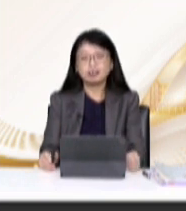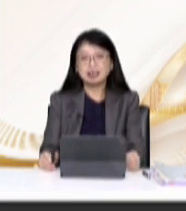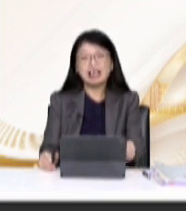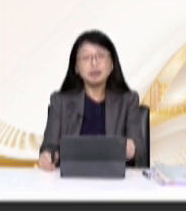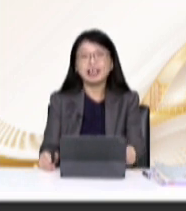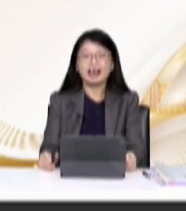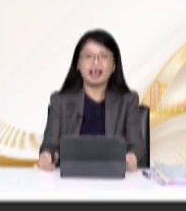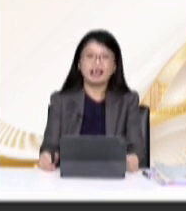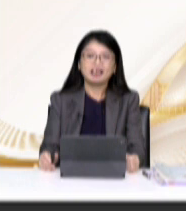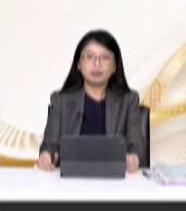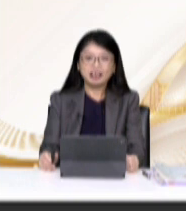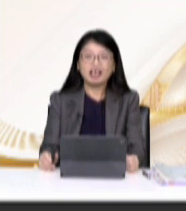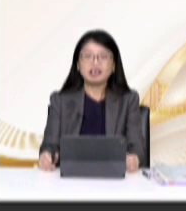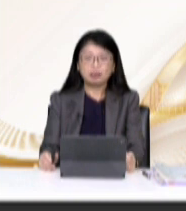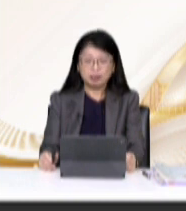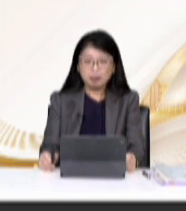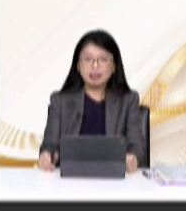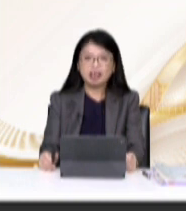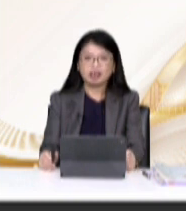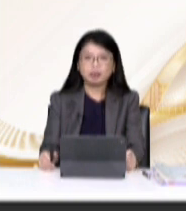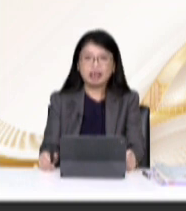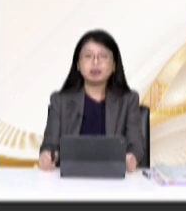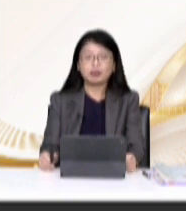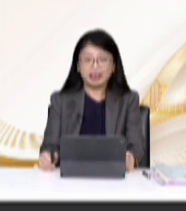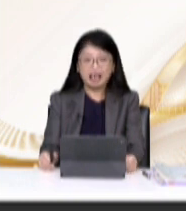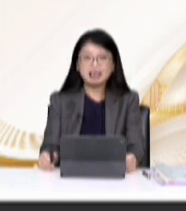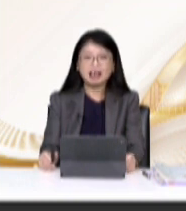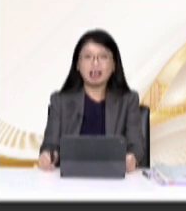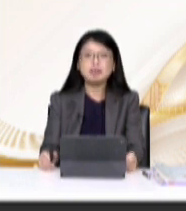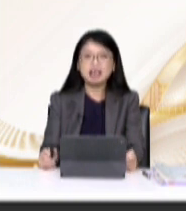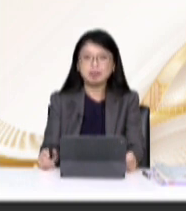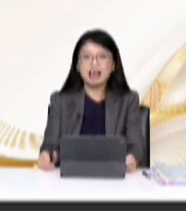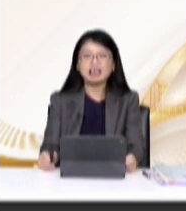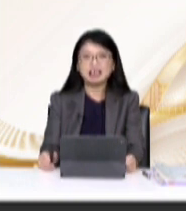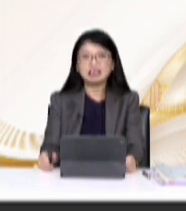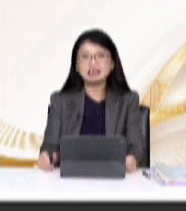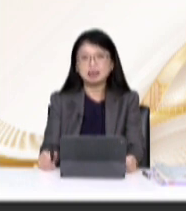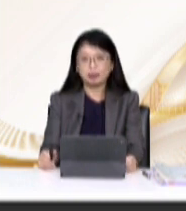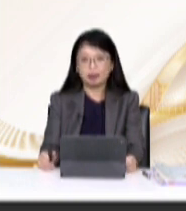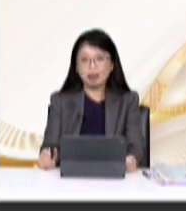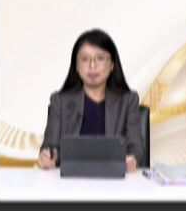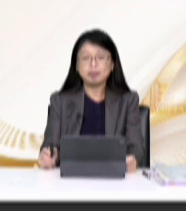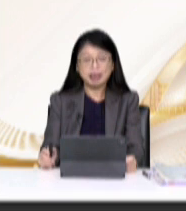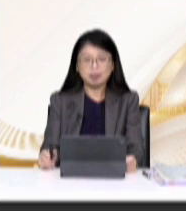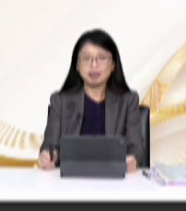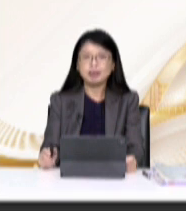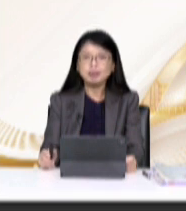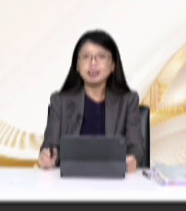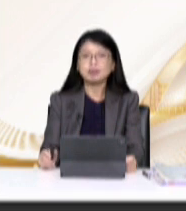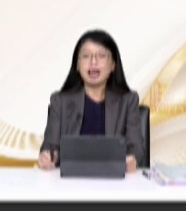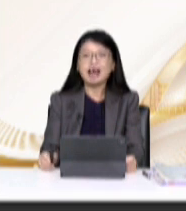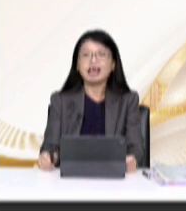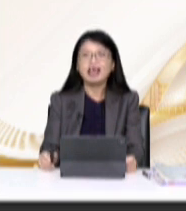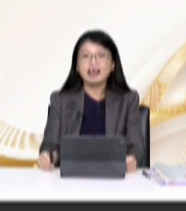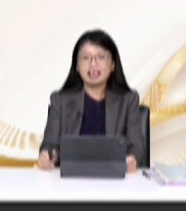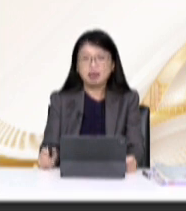ของแต่ละหน่วยงานตรงนี้ก็เป็นกฎหมายก็กำหนดให้ท่านเนี่ยคะมีอำนาจในการที่จะกำหนดระเบียบปฏิบัติเพิ่มเติ